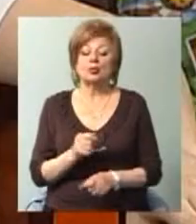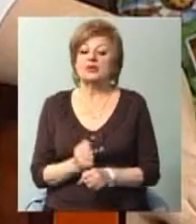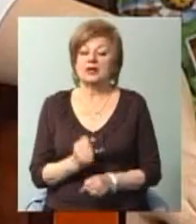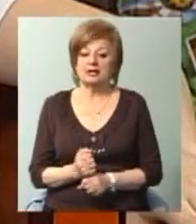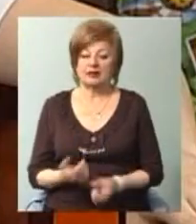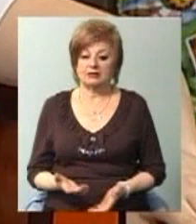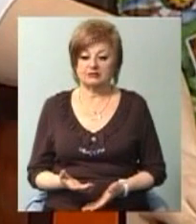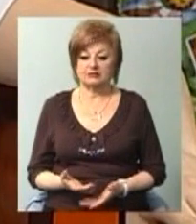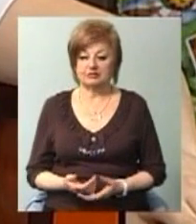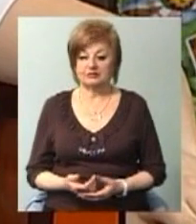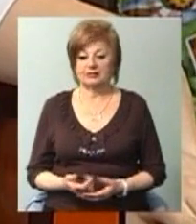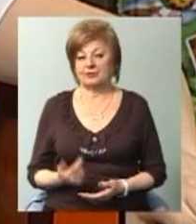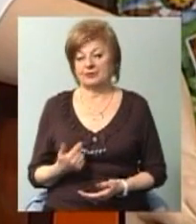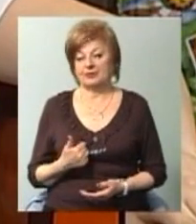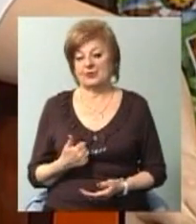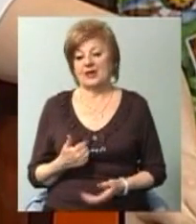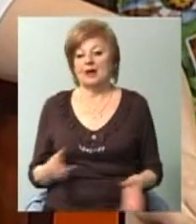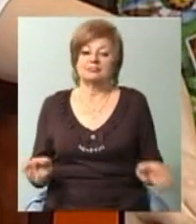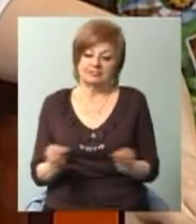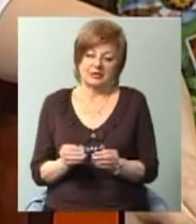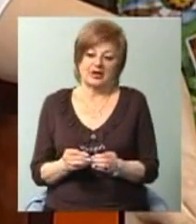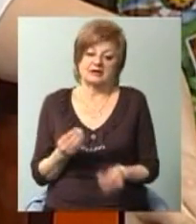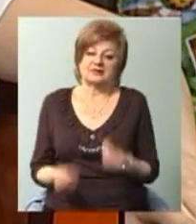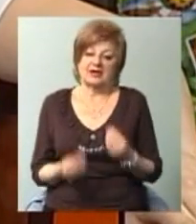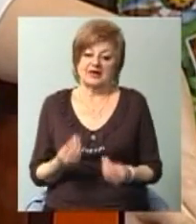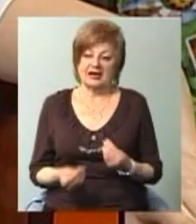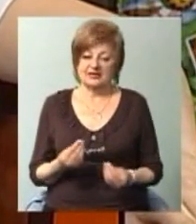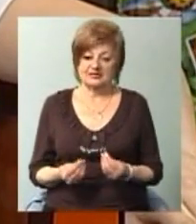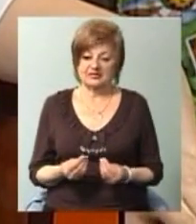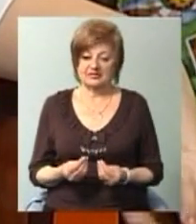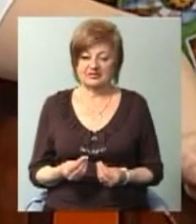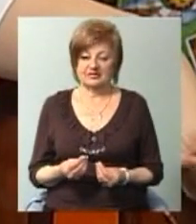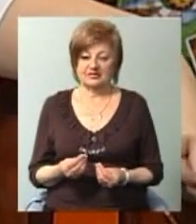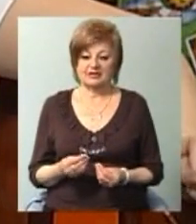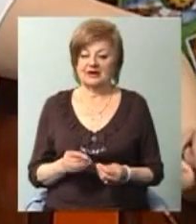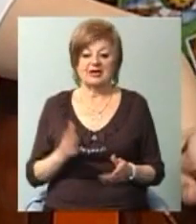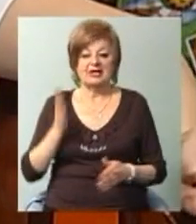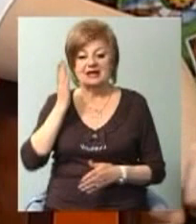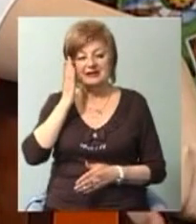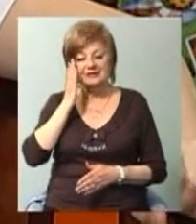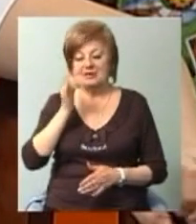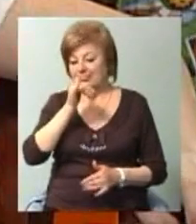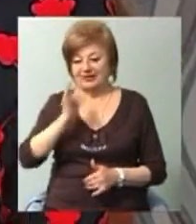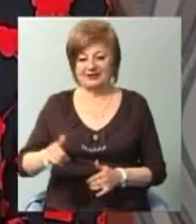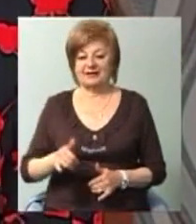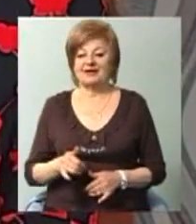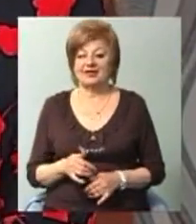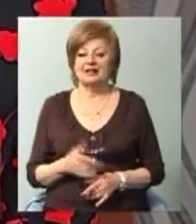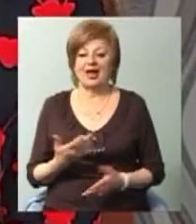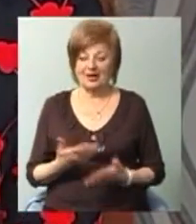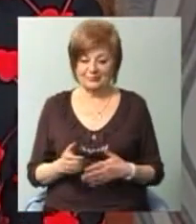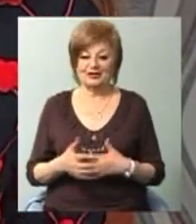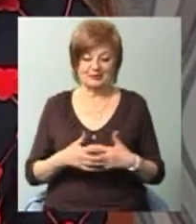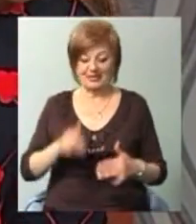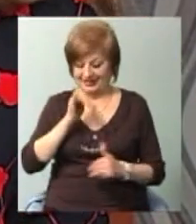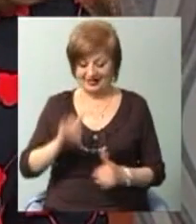робив? Я б з ним грався, не давав йому спати. Ти б коту не